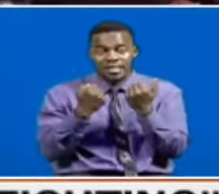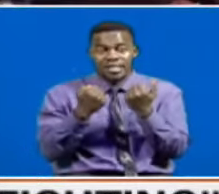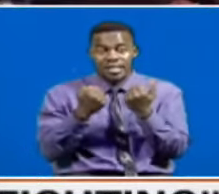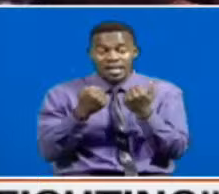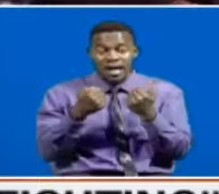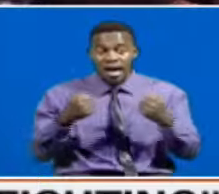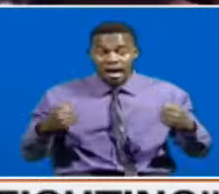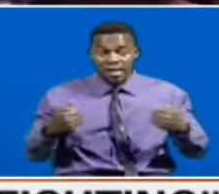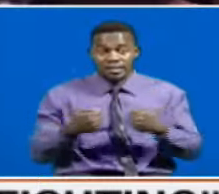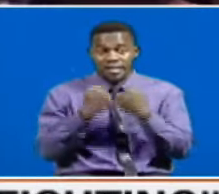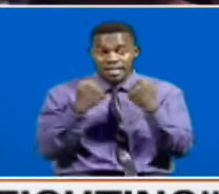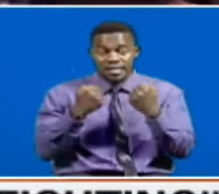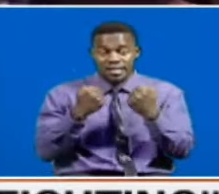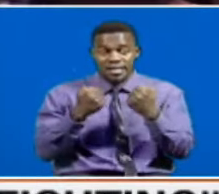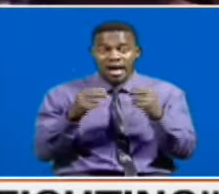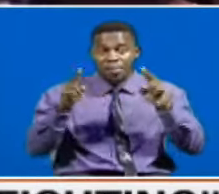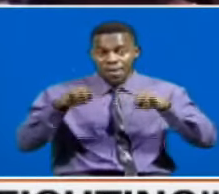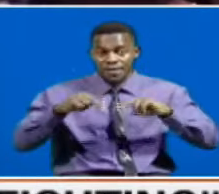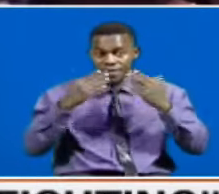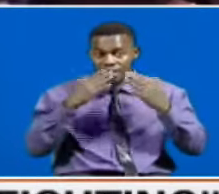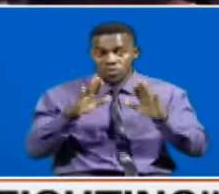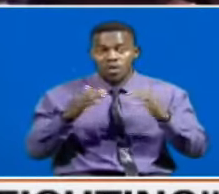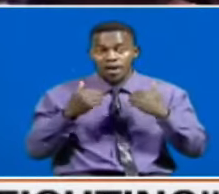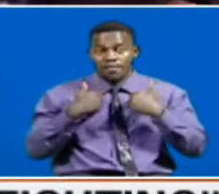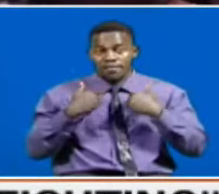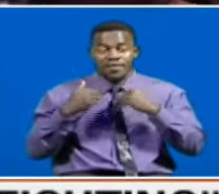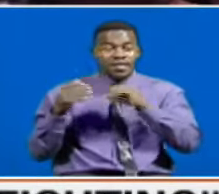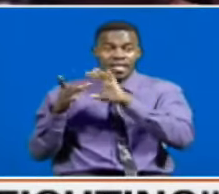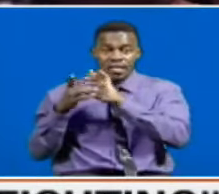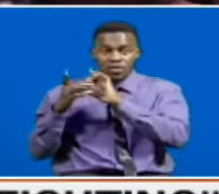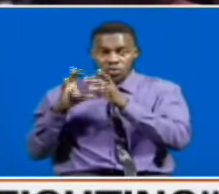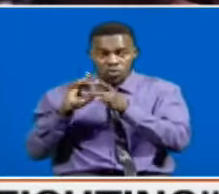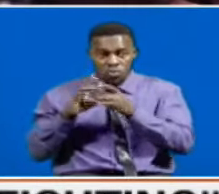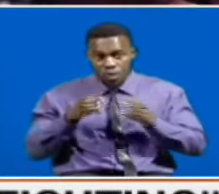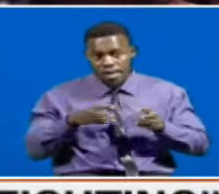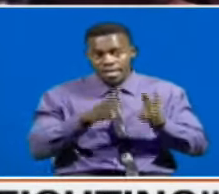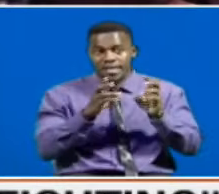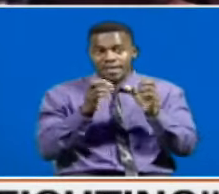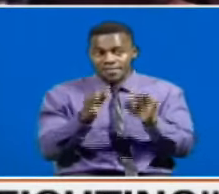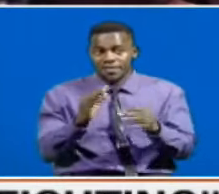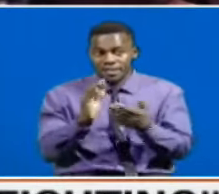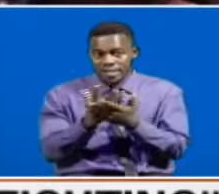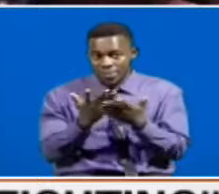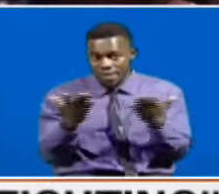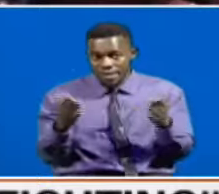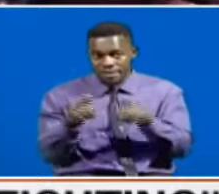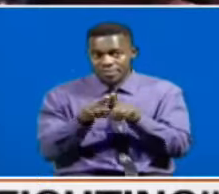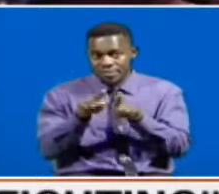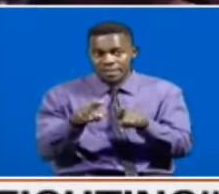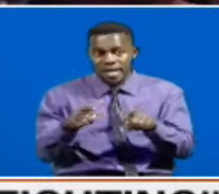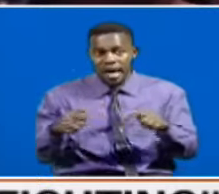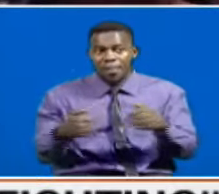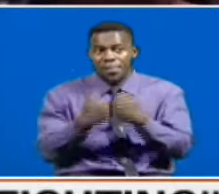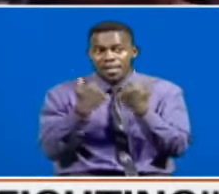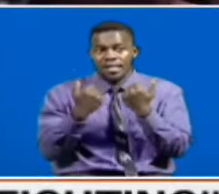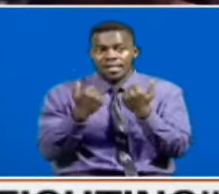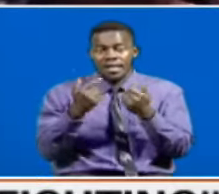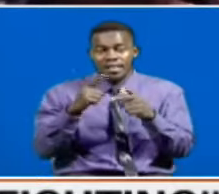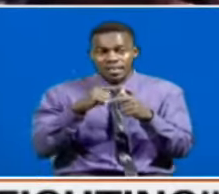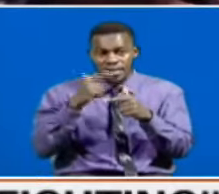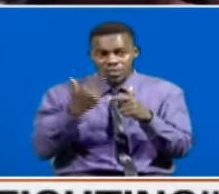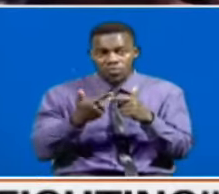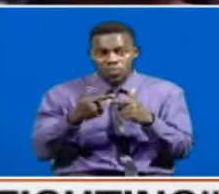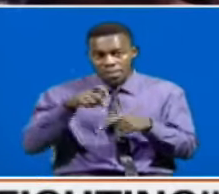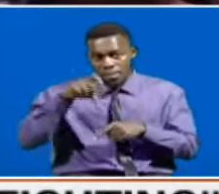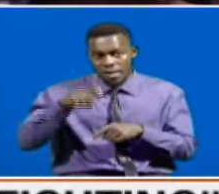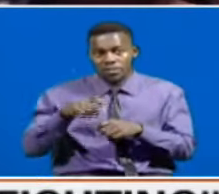na kuna traditional way yenye mambo kama hii ikifanyika ambao tunafanya. Tutafanya